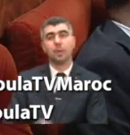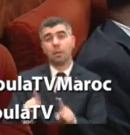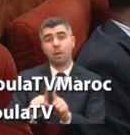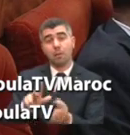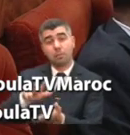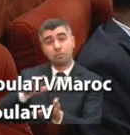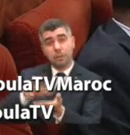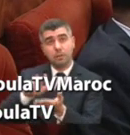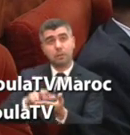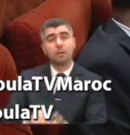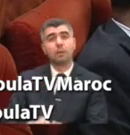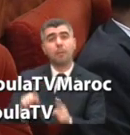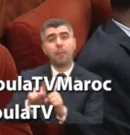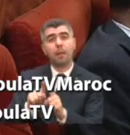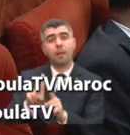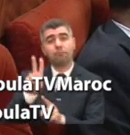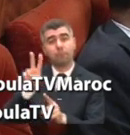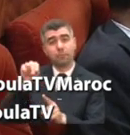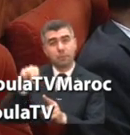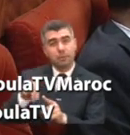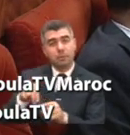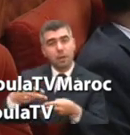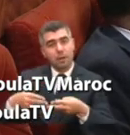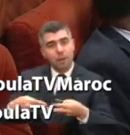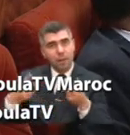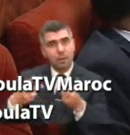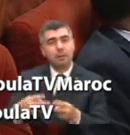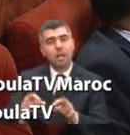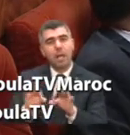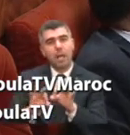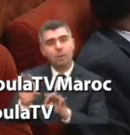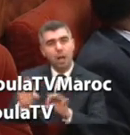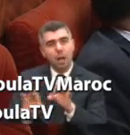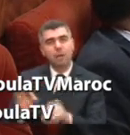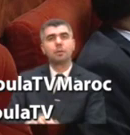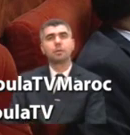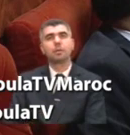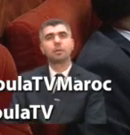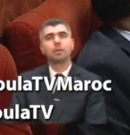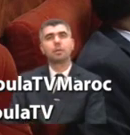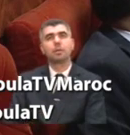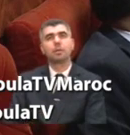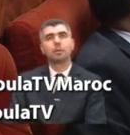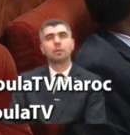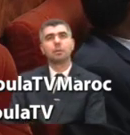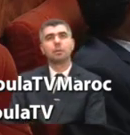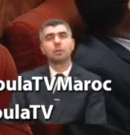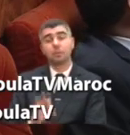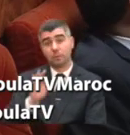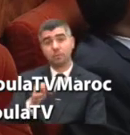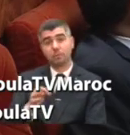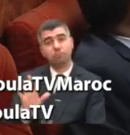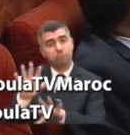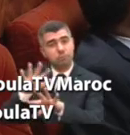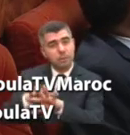أشير إلى أن التوصيات الصادرة عن الإجراءات الخاصة الأممية يتطلب تضافر